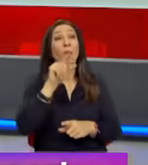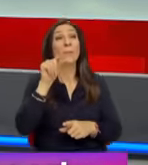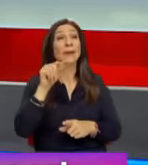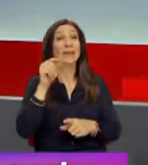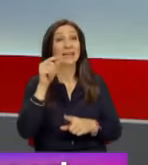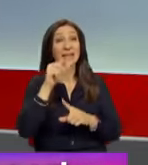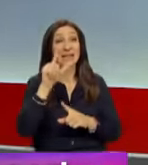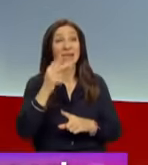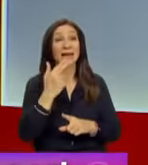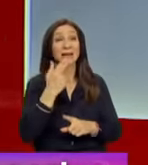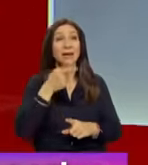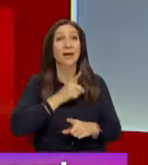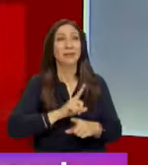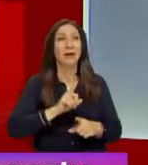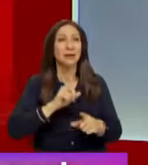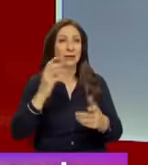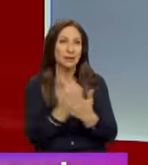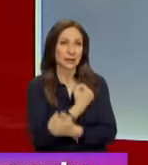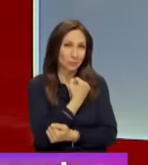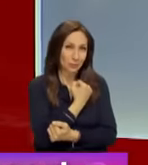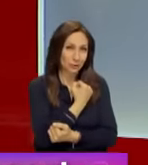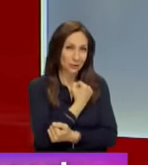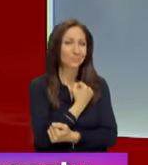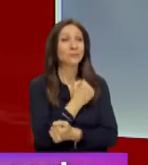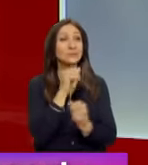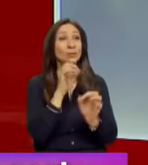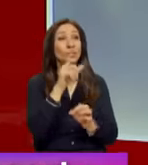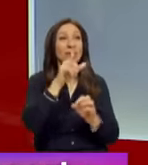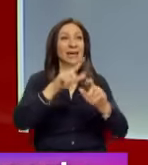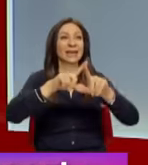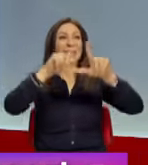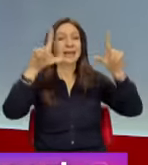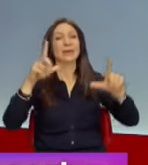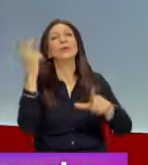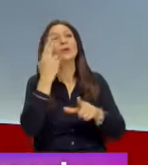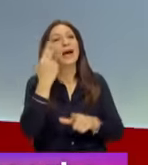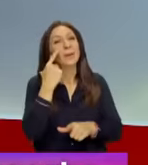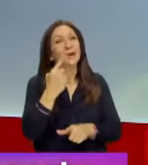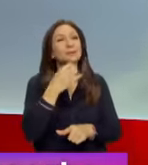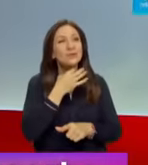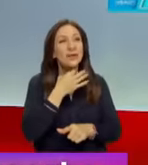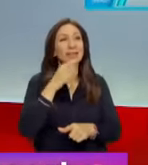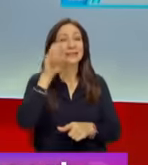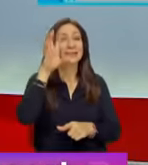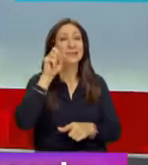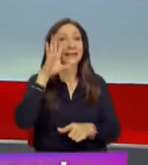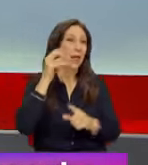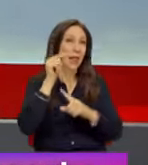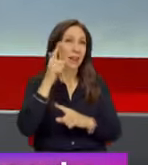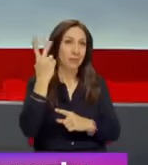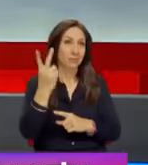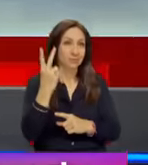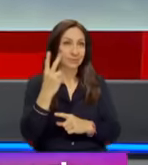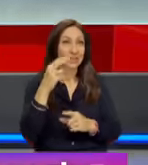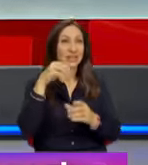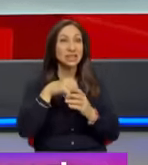11'ini kadın adaylar yönetecek, söylemiş olalım. Hemen buraya bu ekrana bir de Kütahya gelsin. Yanıp sönen illerde şöyle